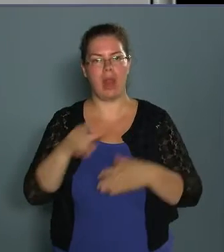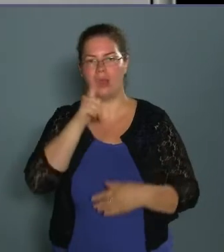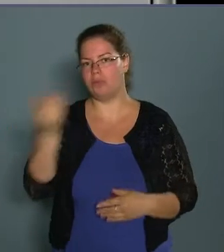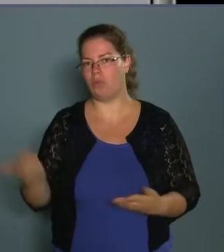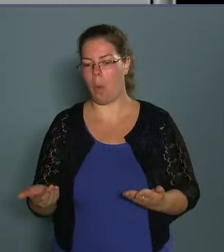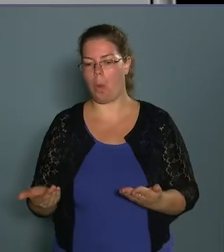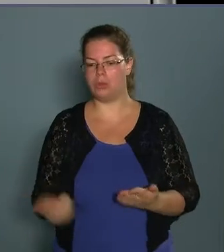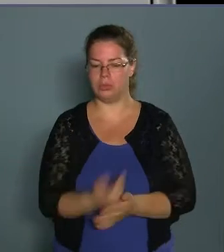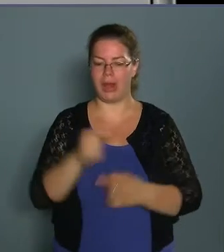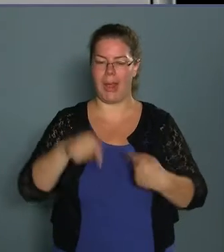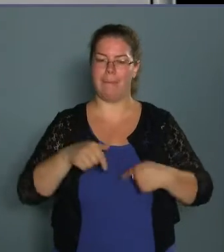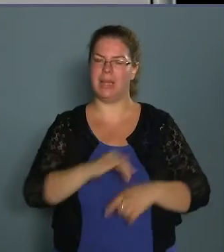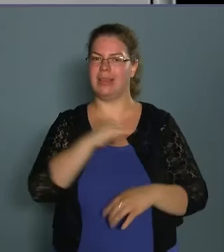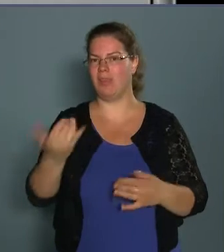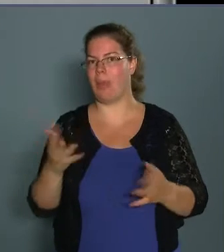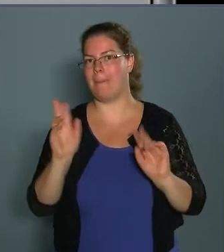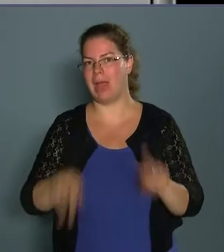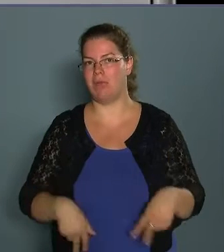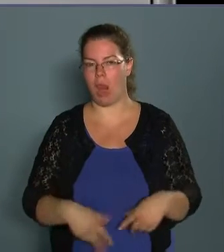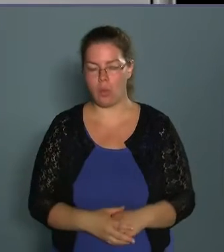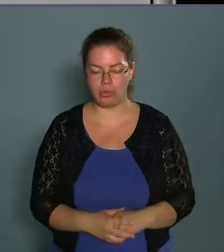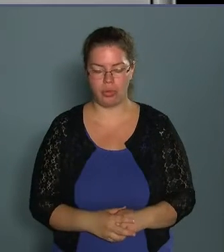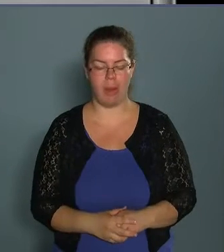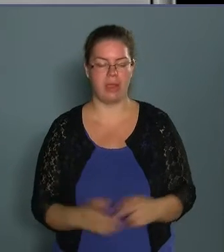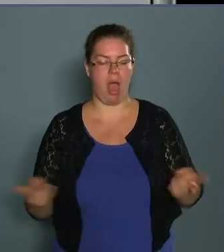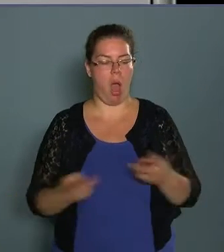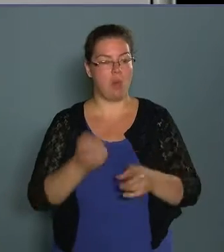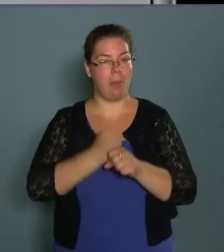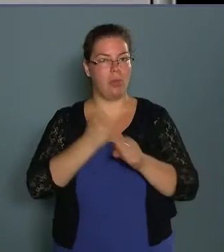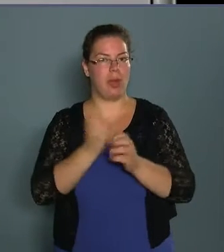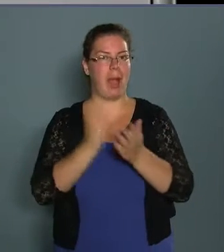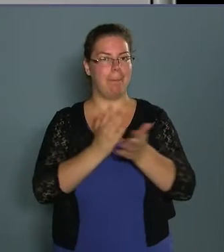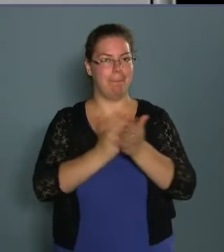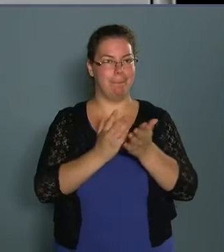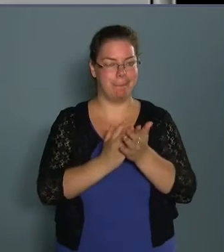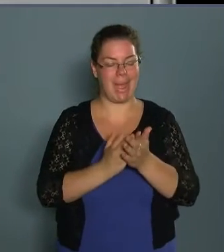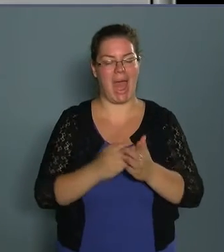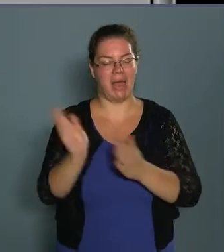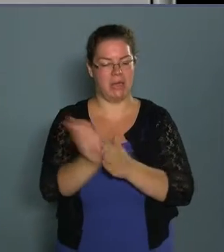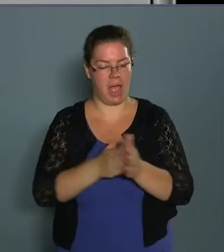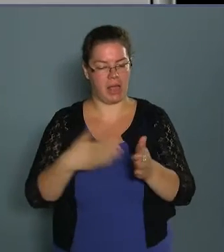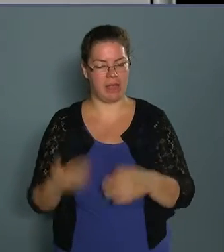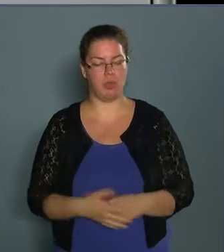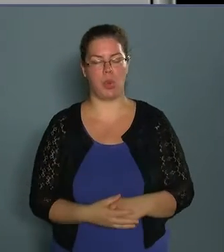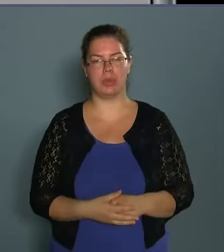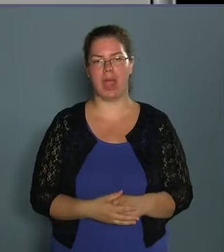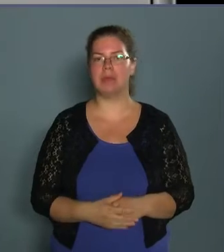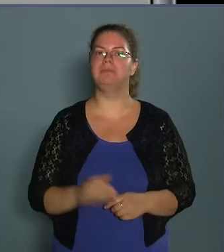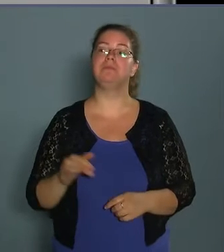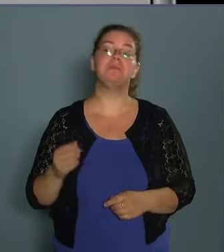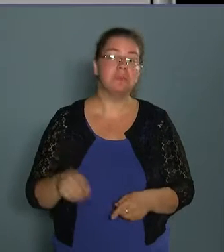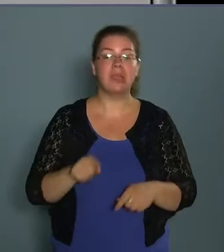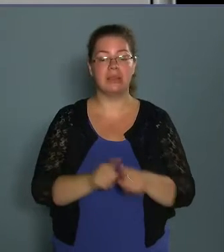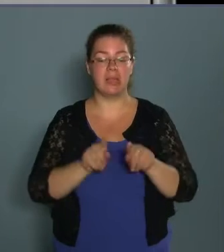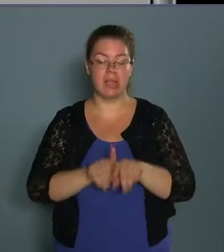fog megint ebben az esztendőben megvalósulni, ahol a munkák már szintén elkezdődtek. Úgyhogy ez